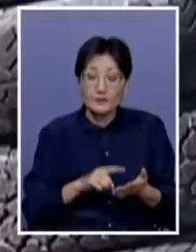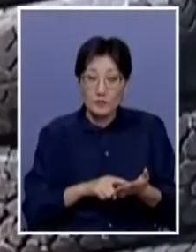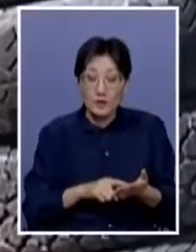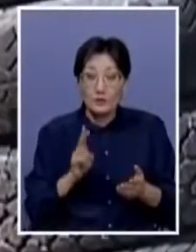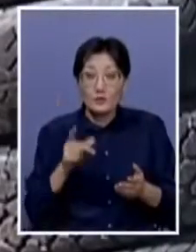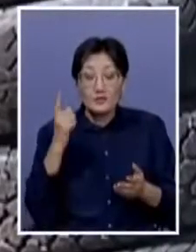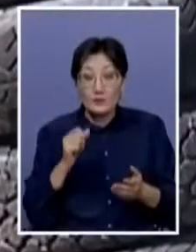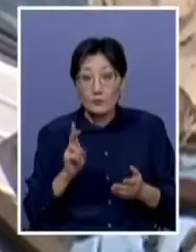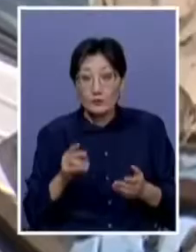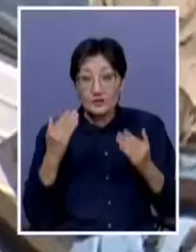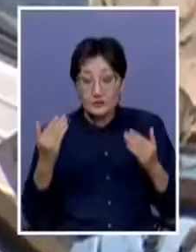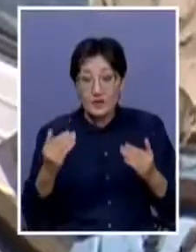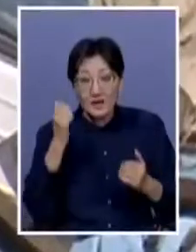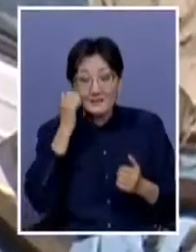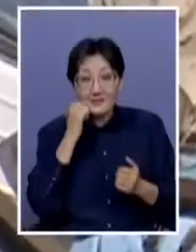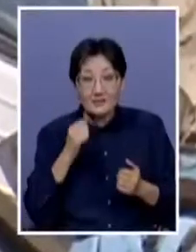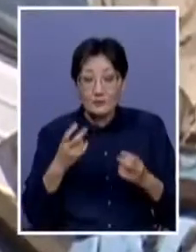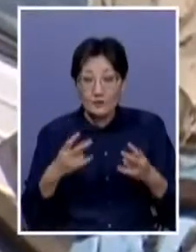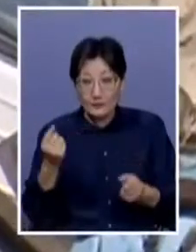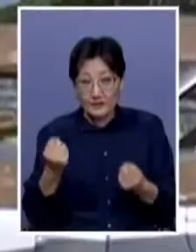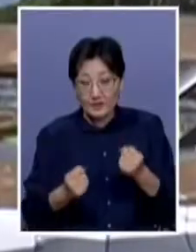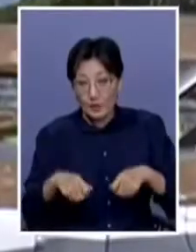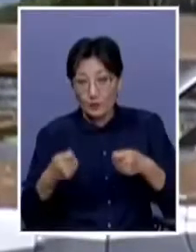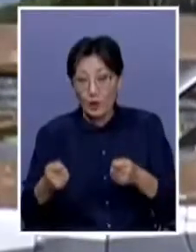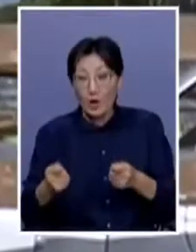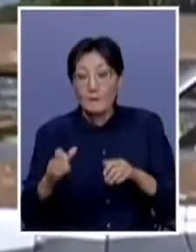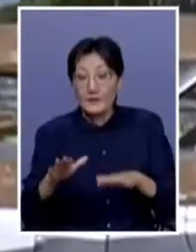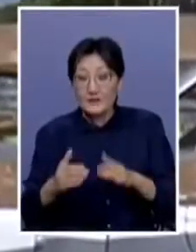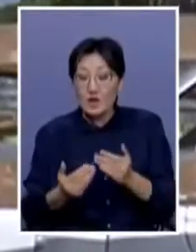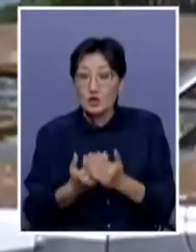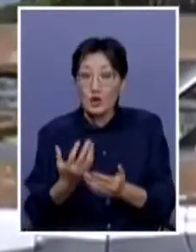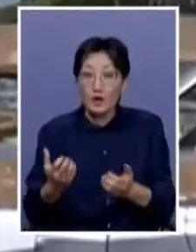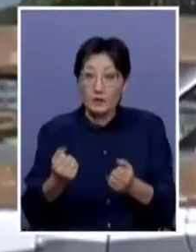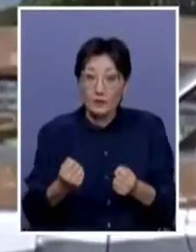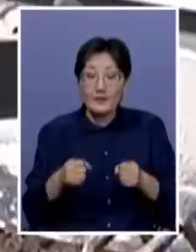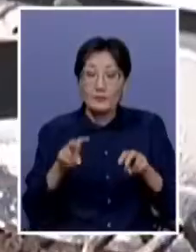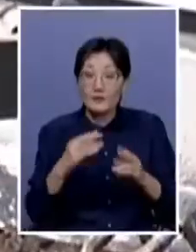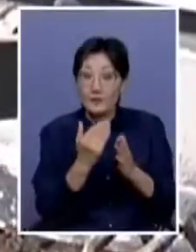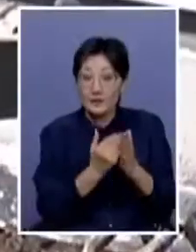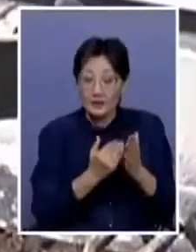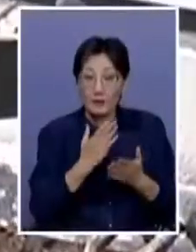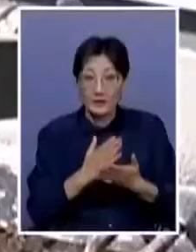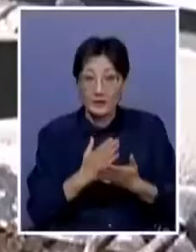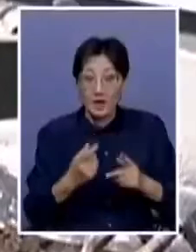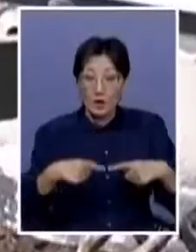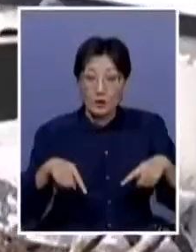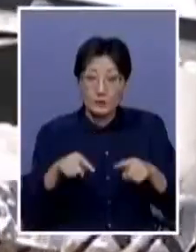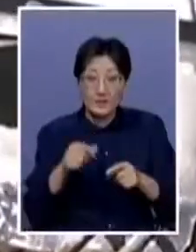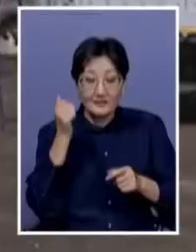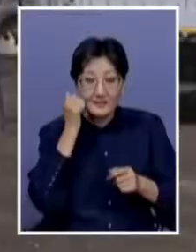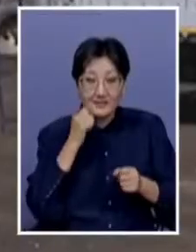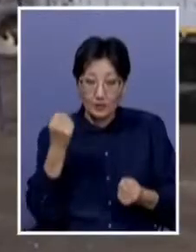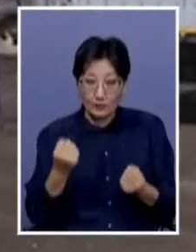біреу білмес. Біздің елде ескі, жарамсыз көлігіңізді тапсырып, орнына жаңасын алатын арнайы бағдарлама бар. Яғни орталыққа тозған